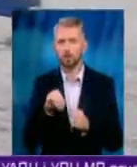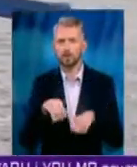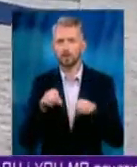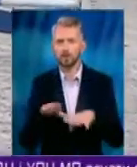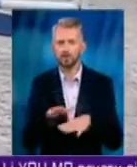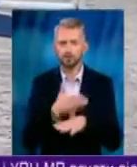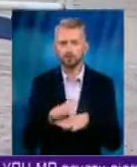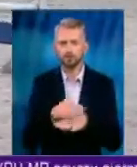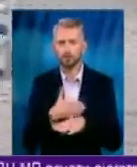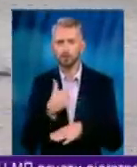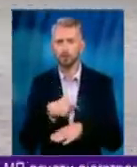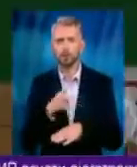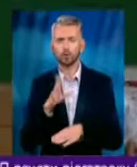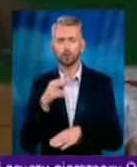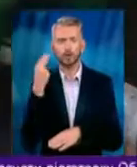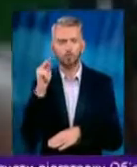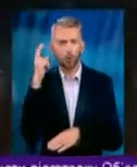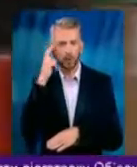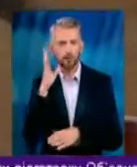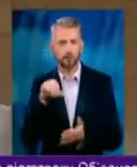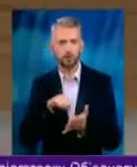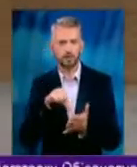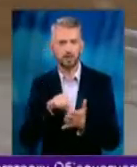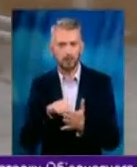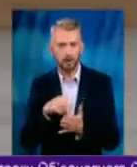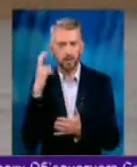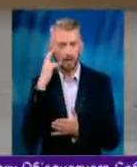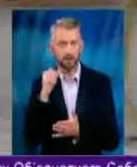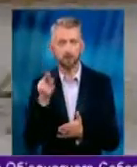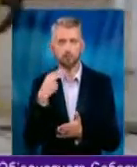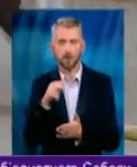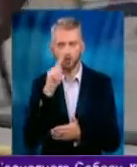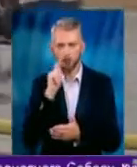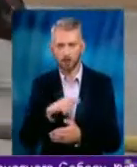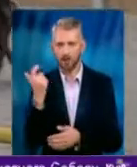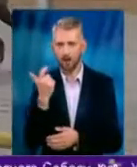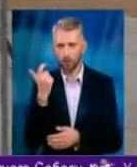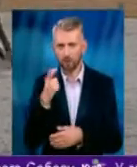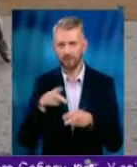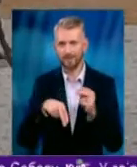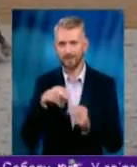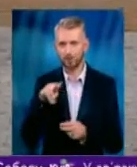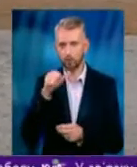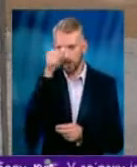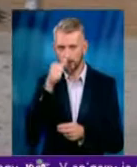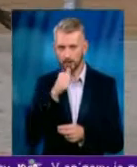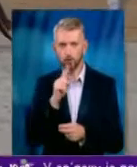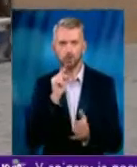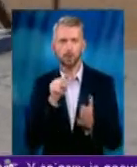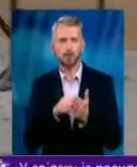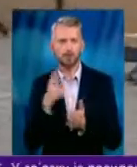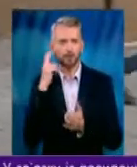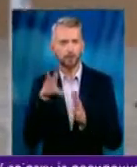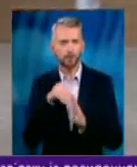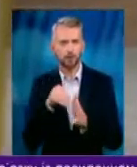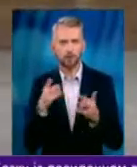між собою, хто стане чемпіоном Києва та представлятиме його на чемпіонаті України у Харкові наприкінці листопада. Аби потрапити до столичної